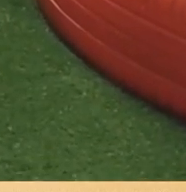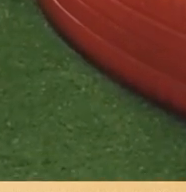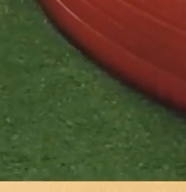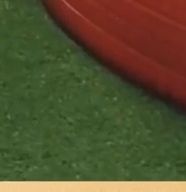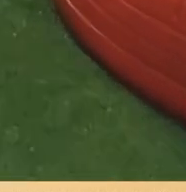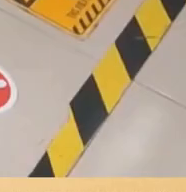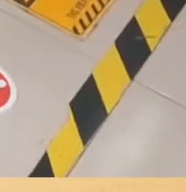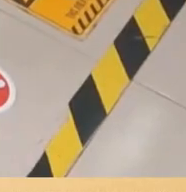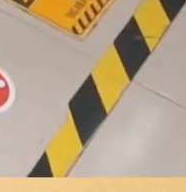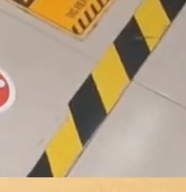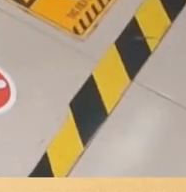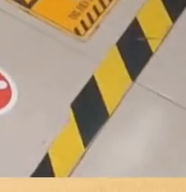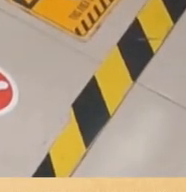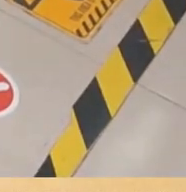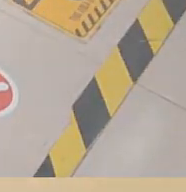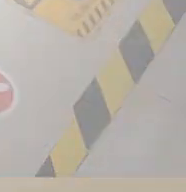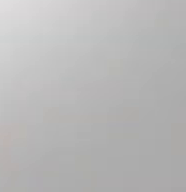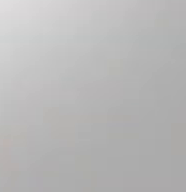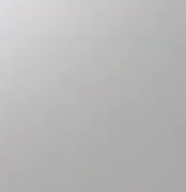3 bye